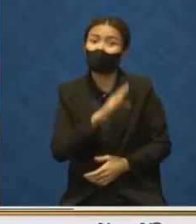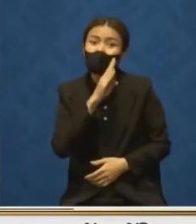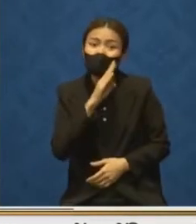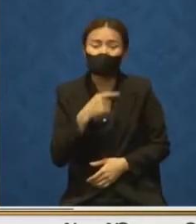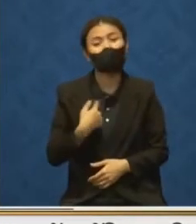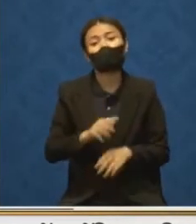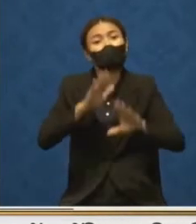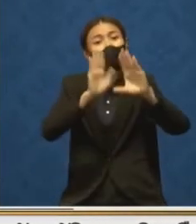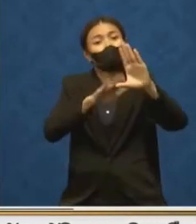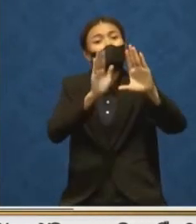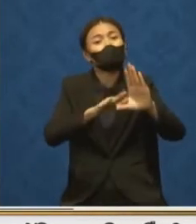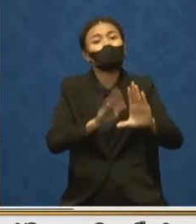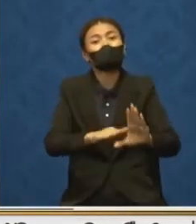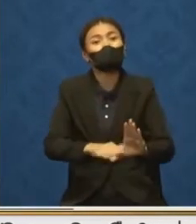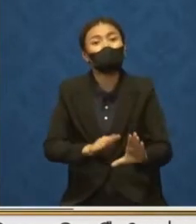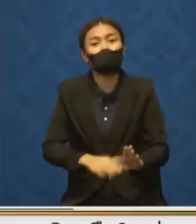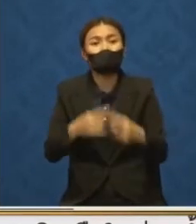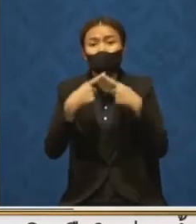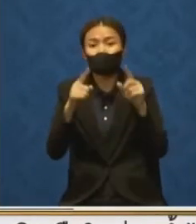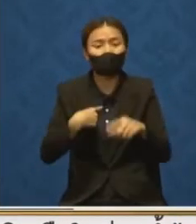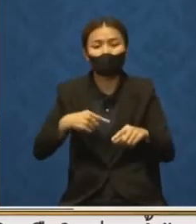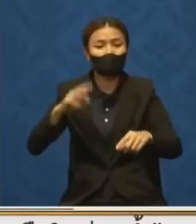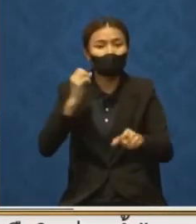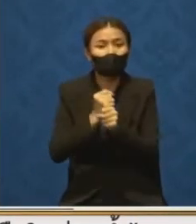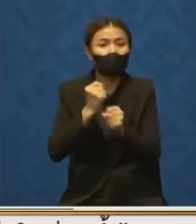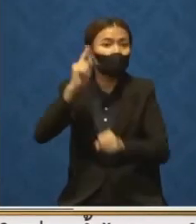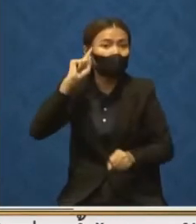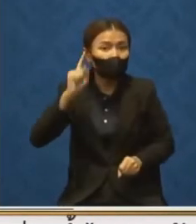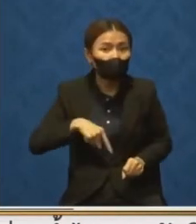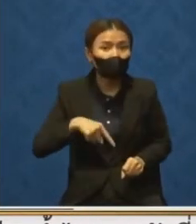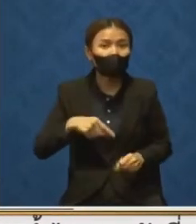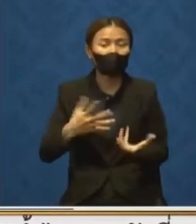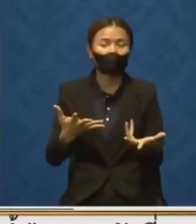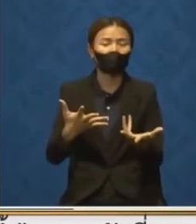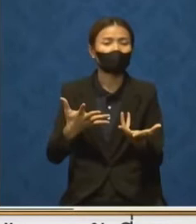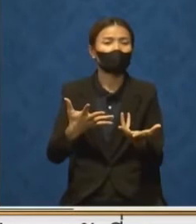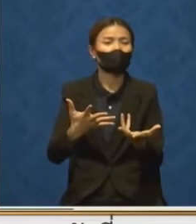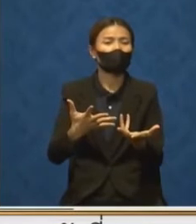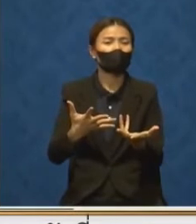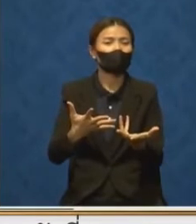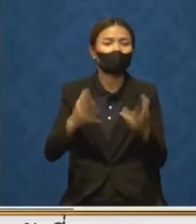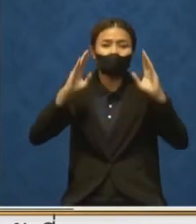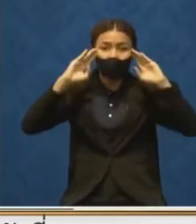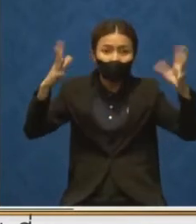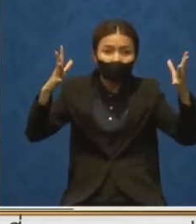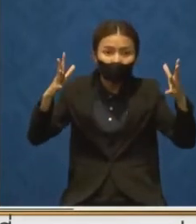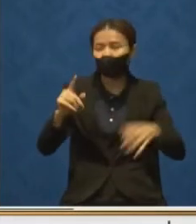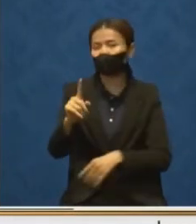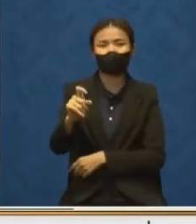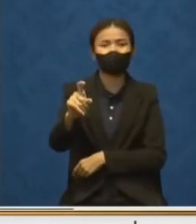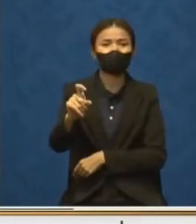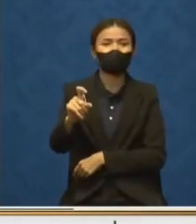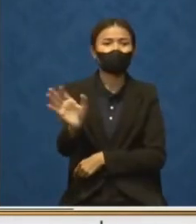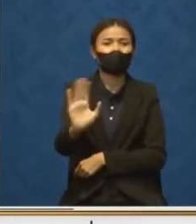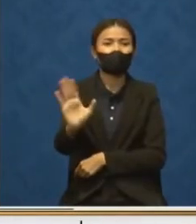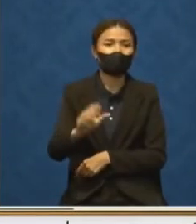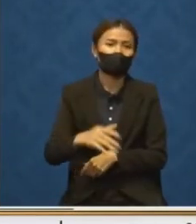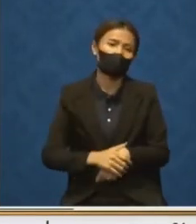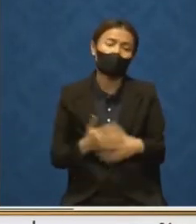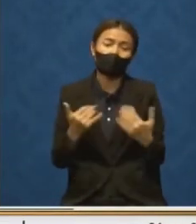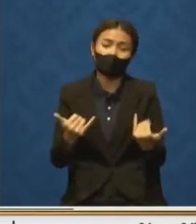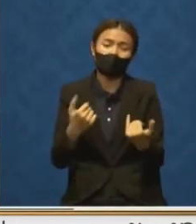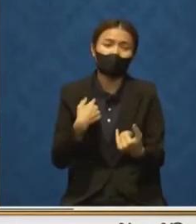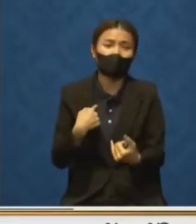ขึ้นทะเบียนแต่ผลงานไม่เข้าตาก็ไม่น่าเชื่อถือเพราะฉะนั้นเราก็ส่งต่อภ